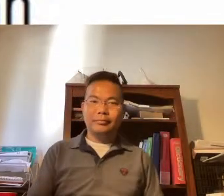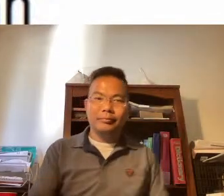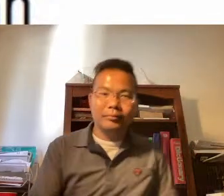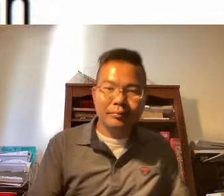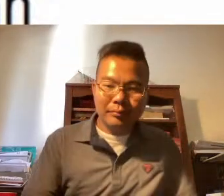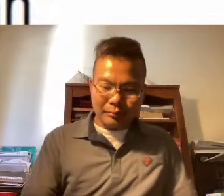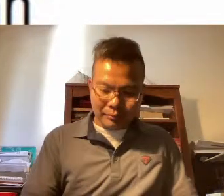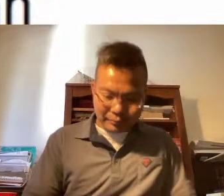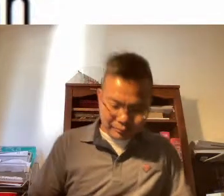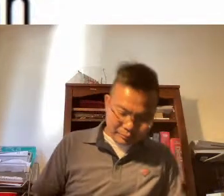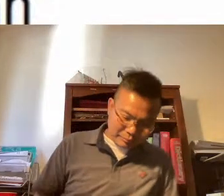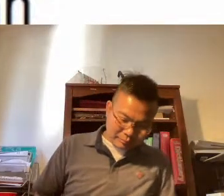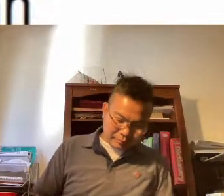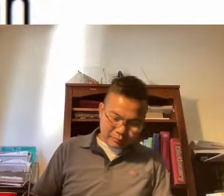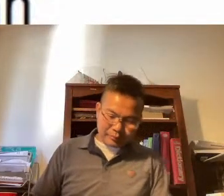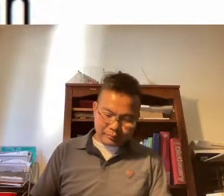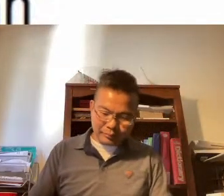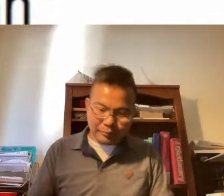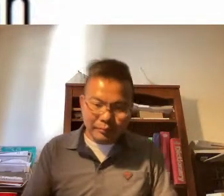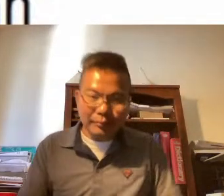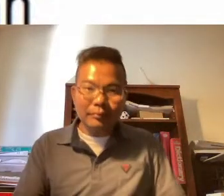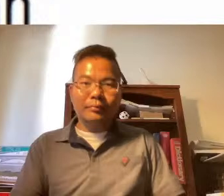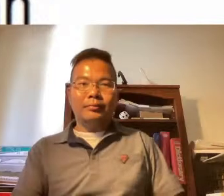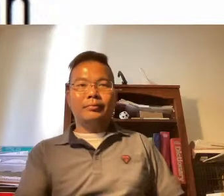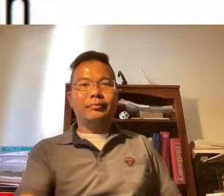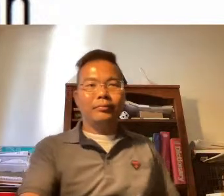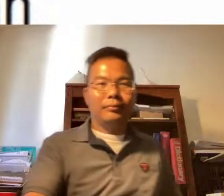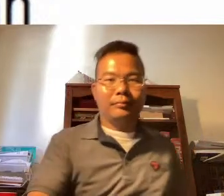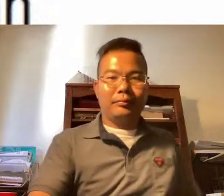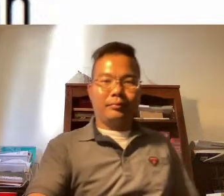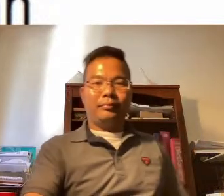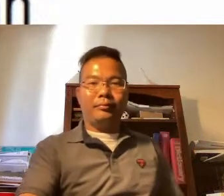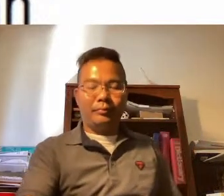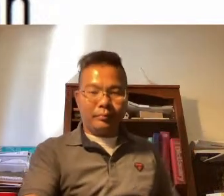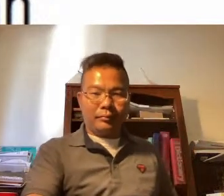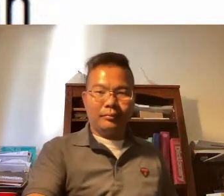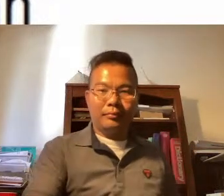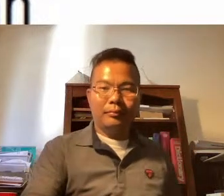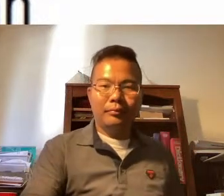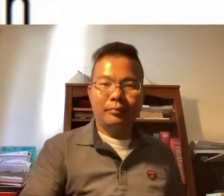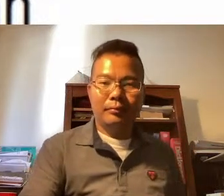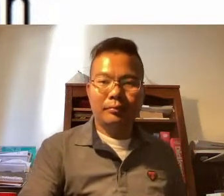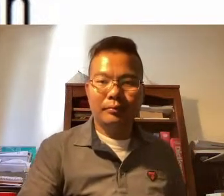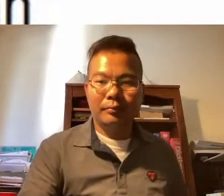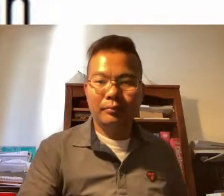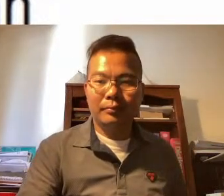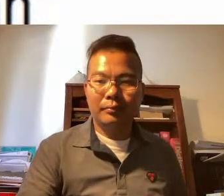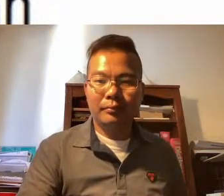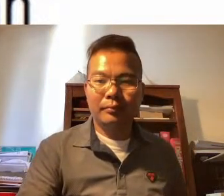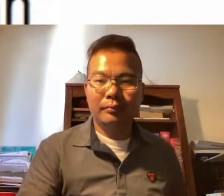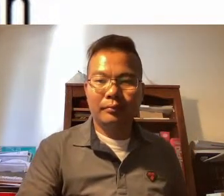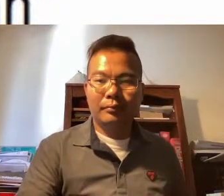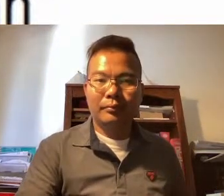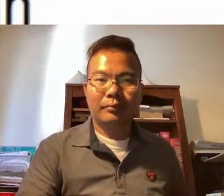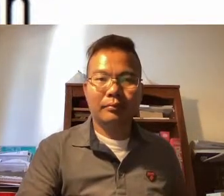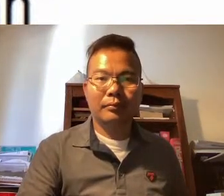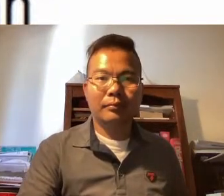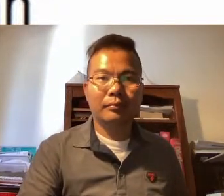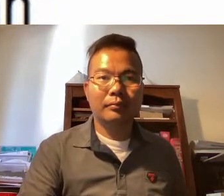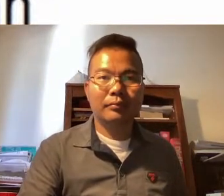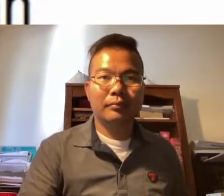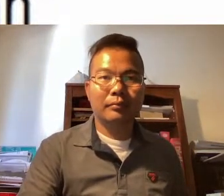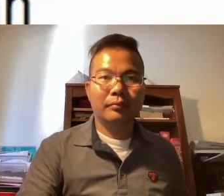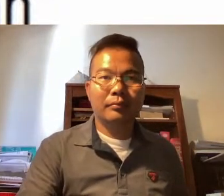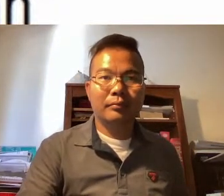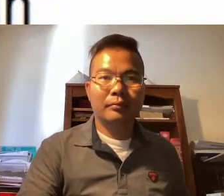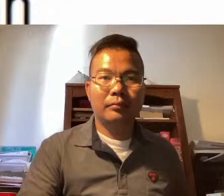là nghiệp á, có nghề thì tạo ra thêm cái nghiệp đó quý vị. Và đồng thời tôi cũng đưa cho quý vị thêm một cái tin